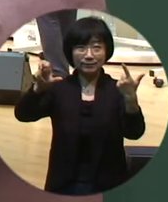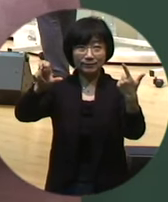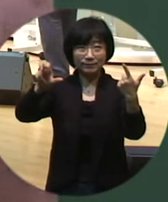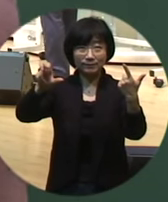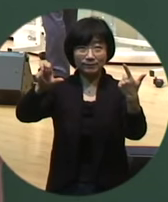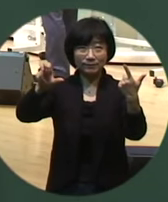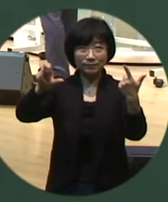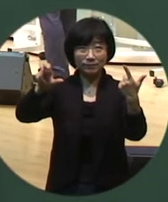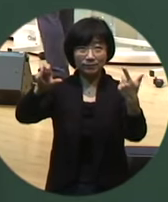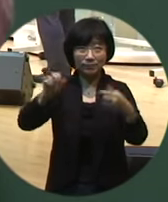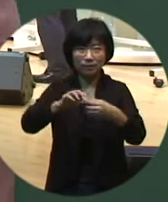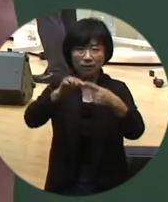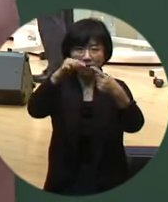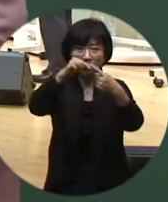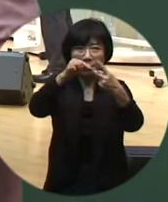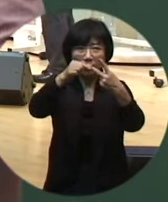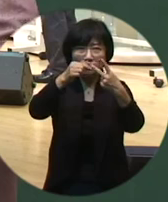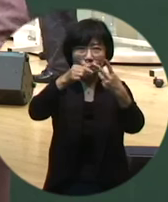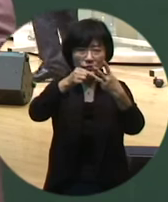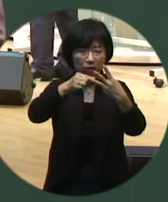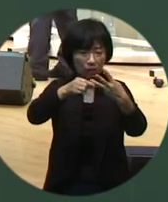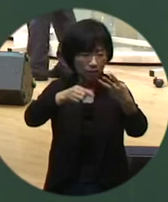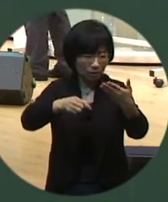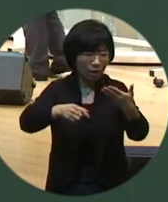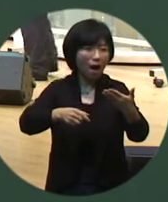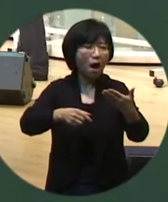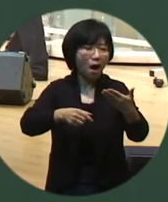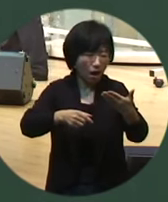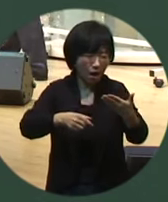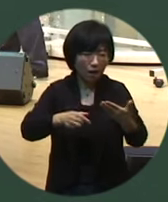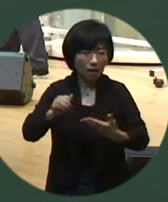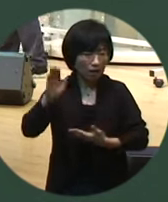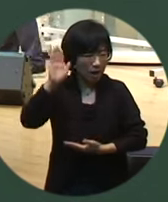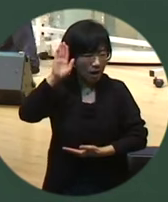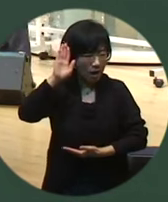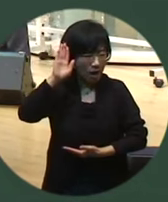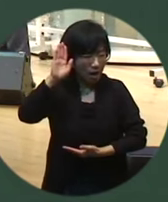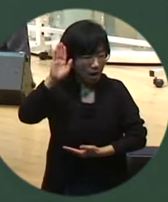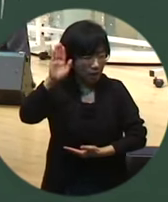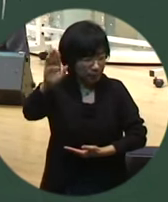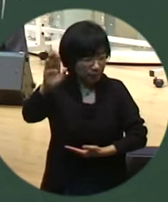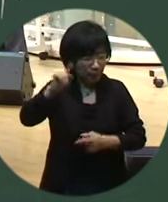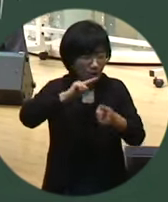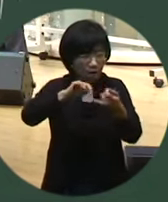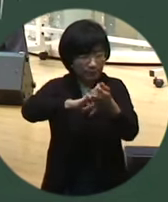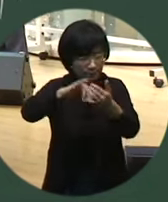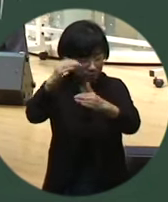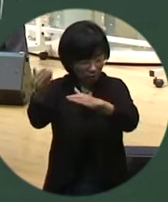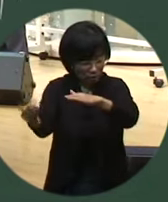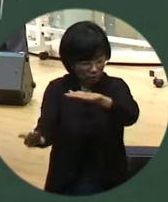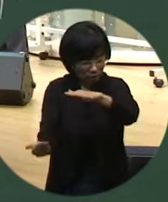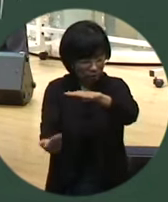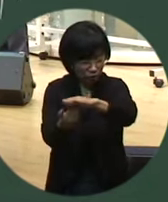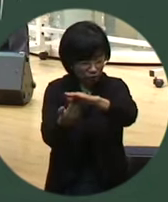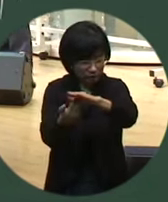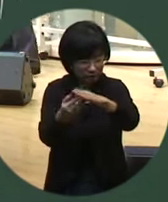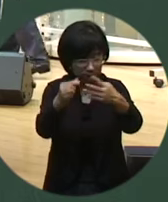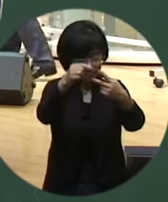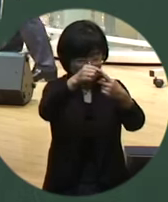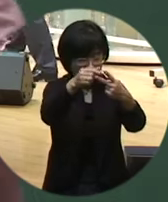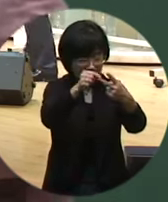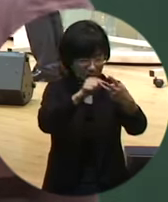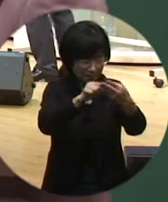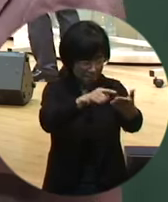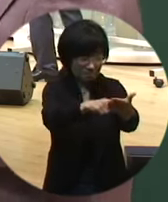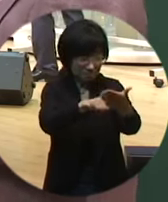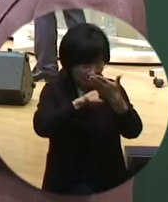26:23-25. 요게 딱 보이는 거예요. You're able to see this. 성취될 뭐가요? 언약이 보여. You're able to see the covenant that